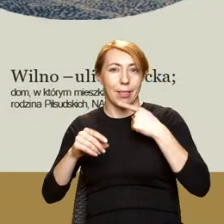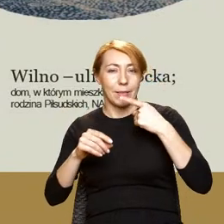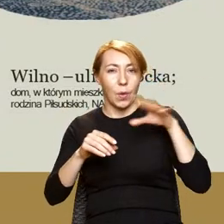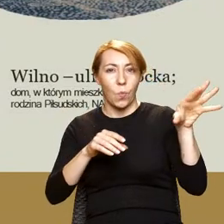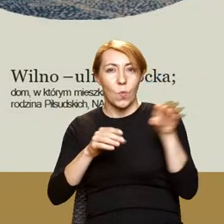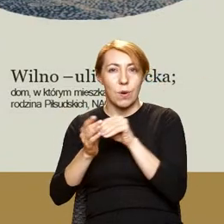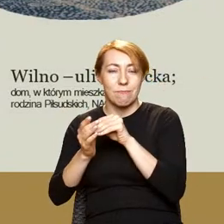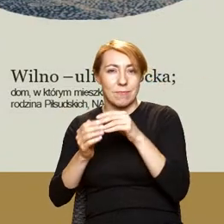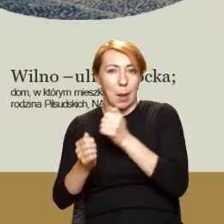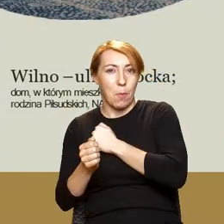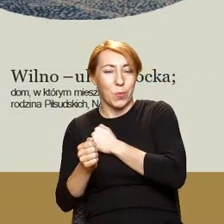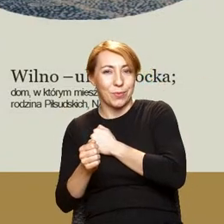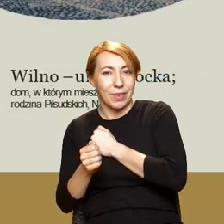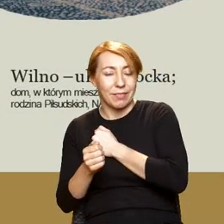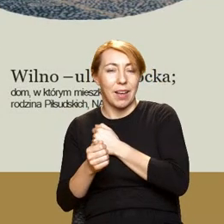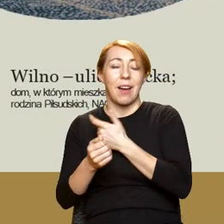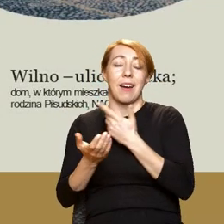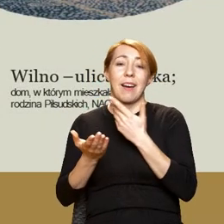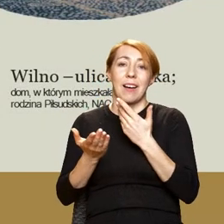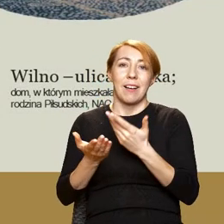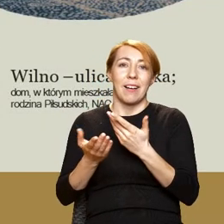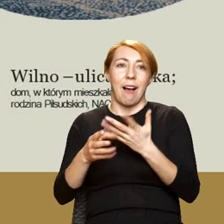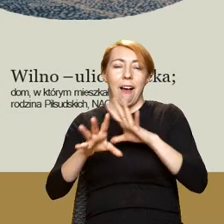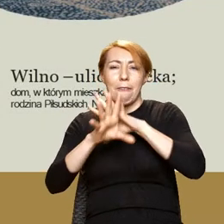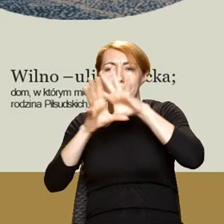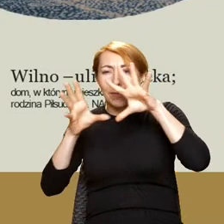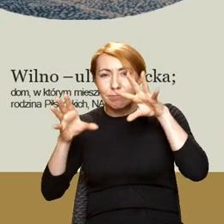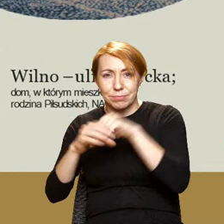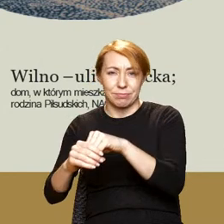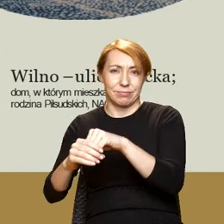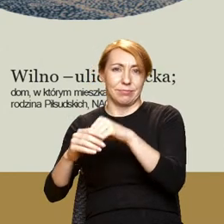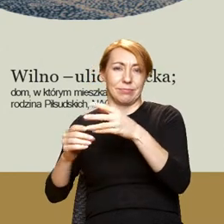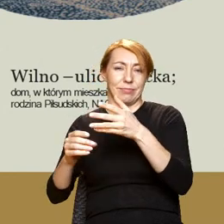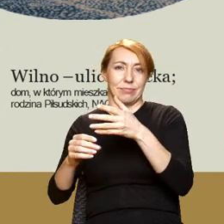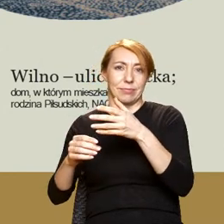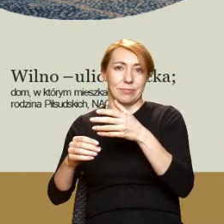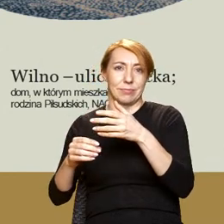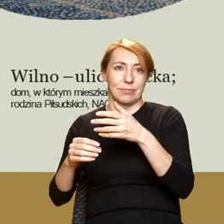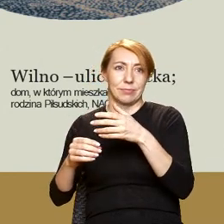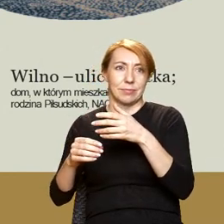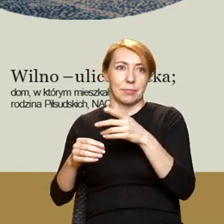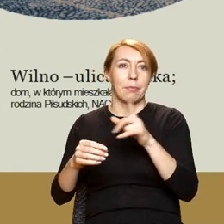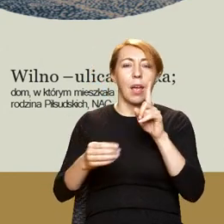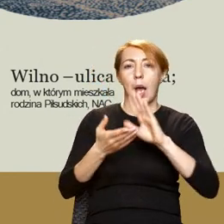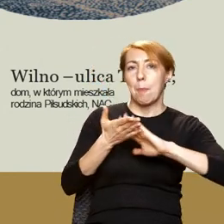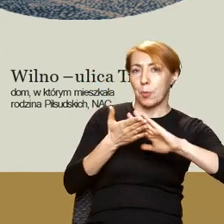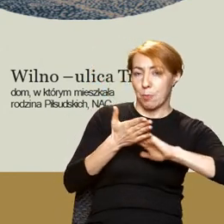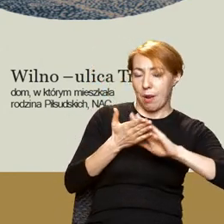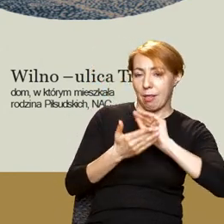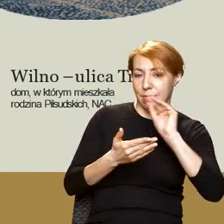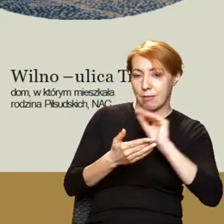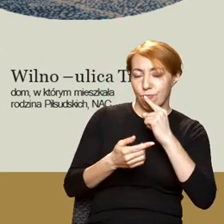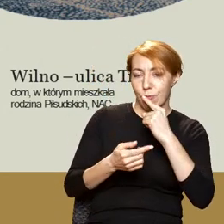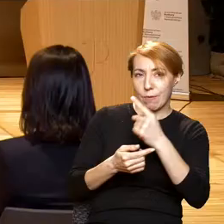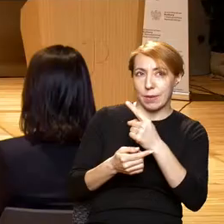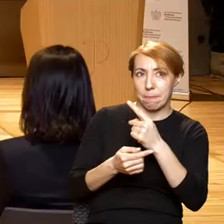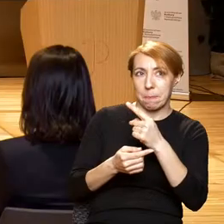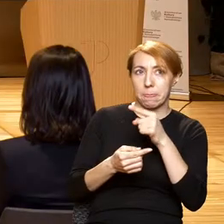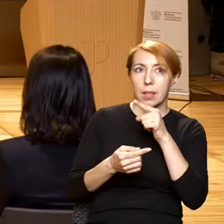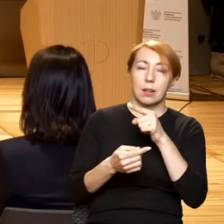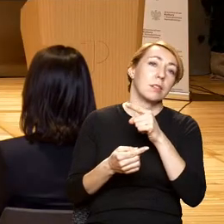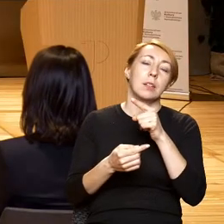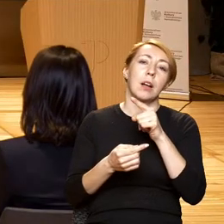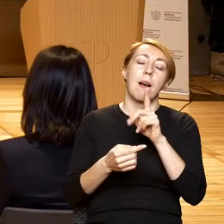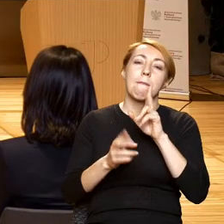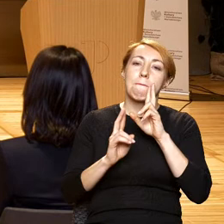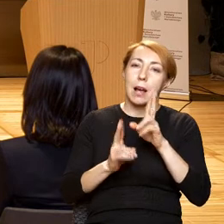wszystkie pozostawione. Wszystko to razem daje jak nam... Jak mogłabym, przepraszam, jeszcze wejść w słowo tutaj, tak, profesorze,